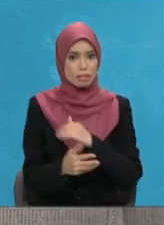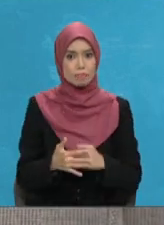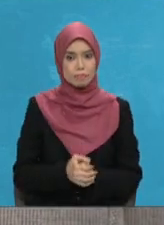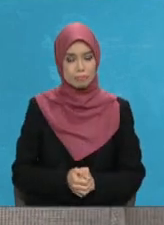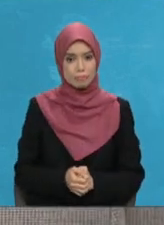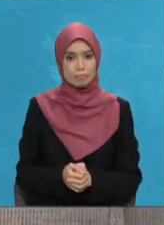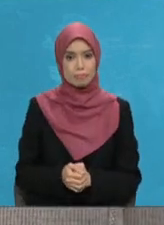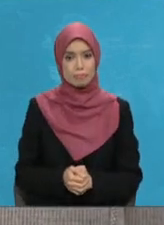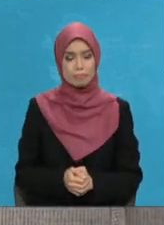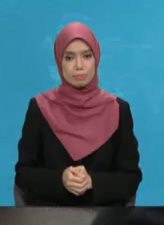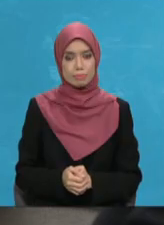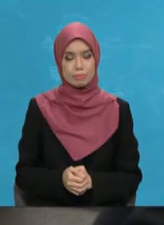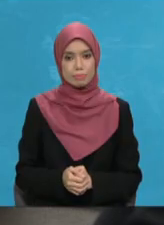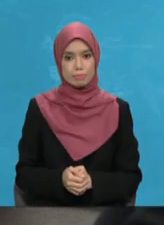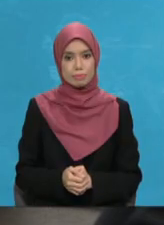negara